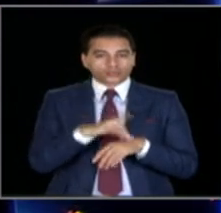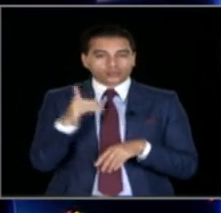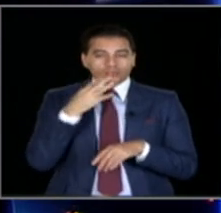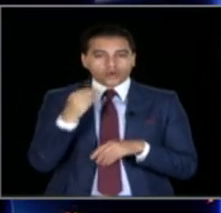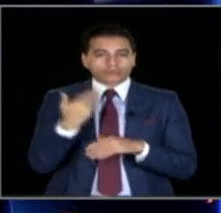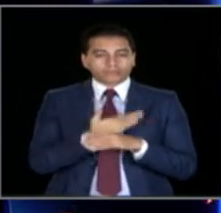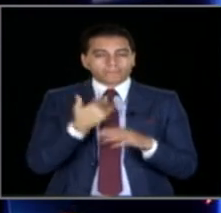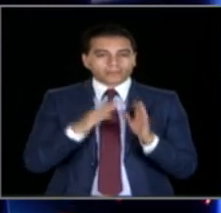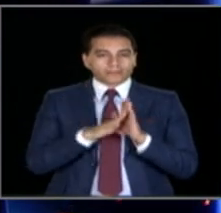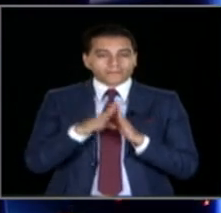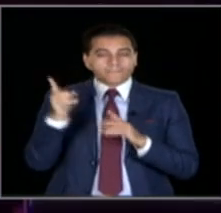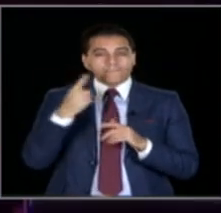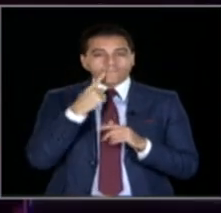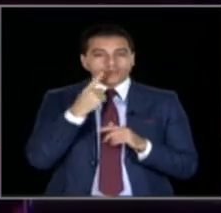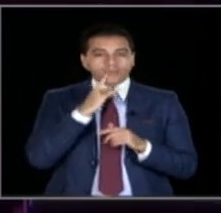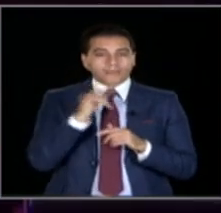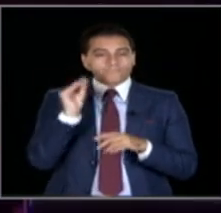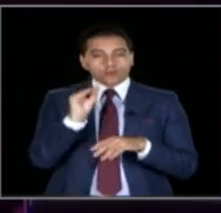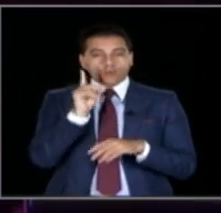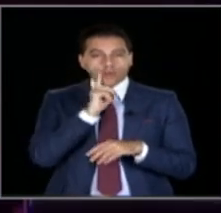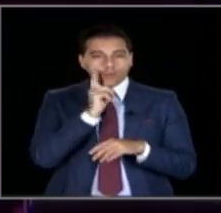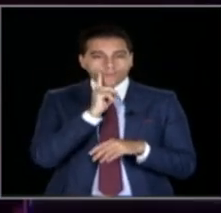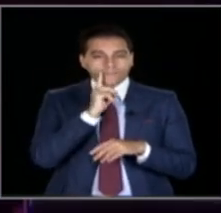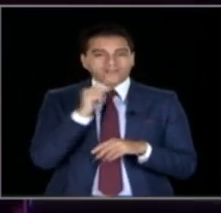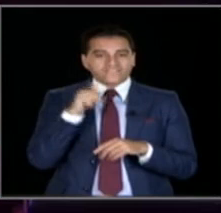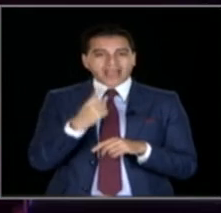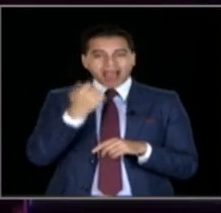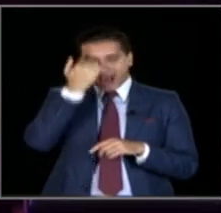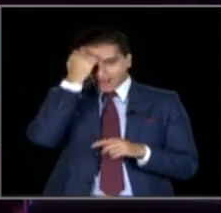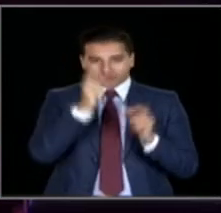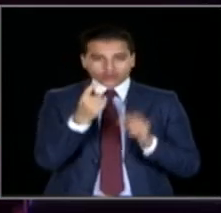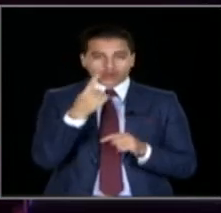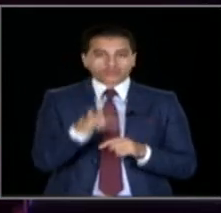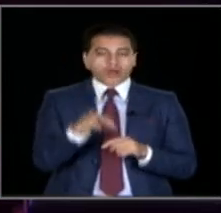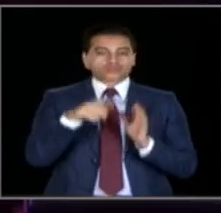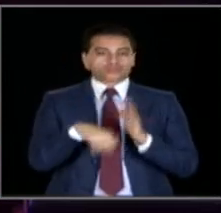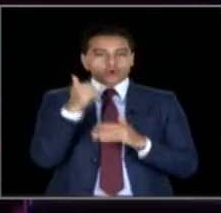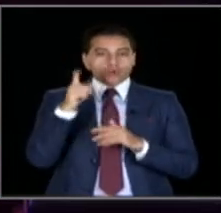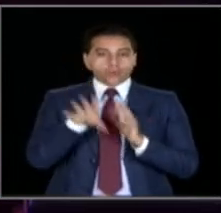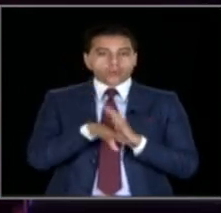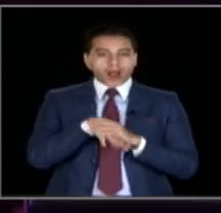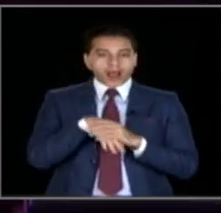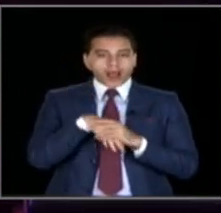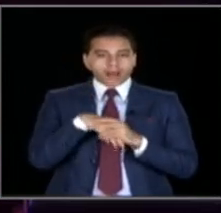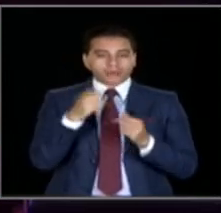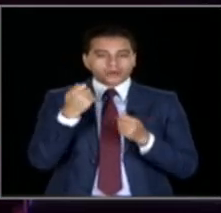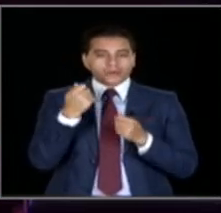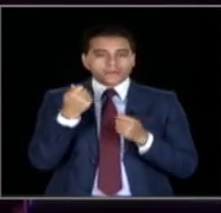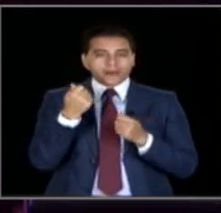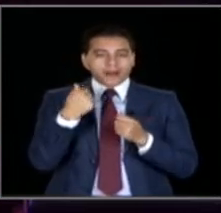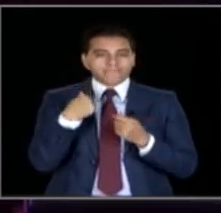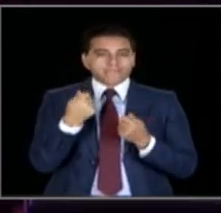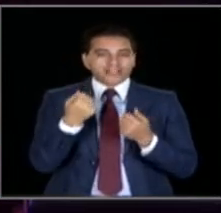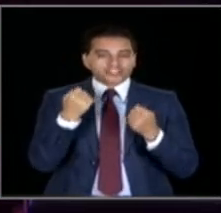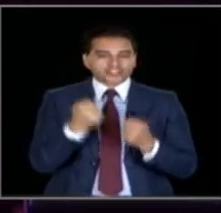العملية من 1000 حالة تنجح حالة، فهي قالت لي أنا هتكل على الله وأنا أعملها، والحمد لله هو كمان اللي تكفل بتمن العملية.